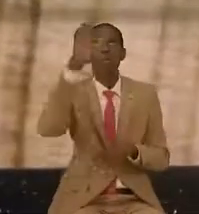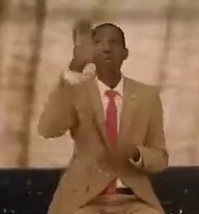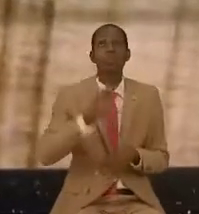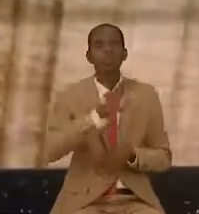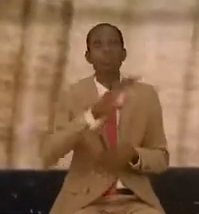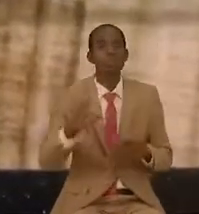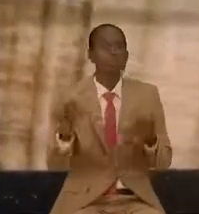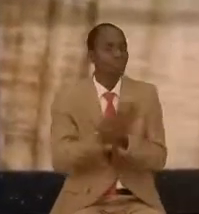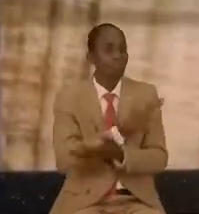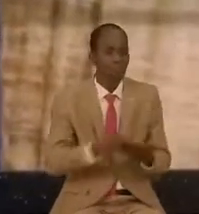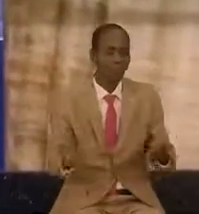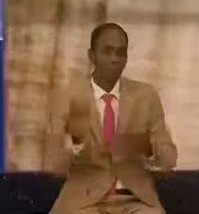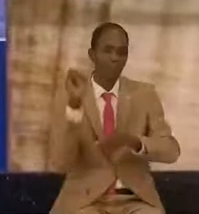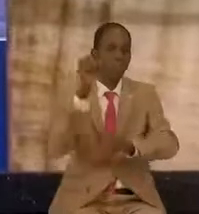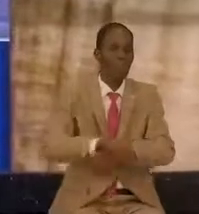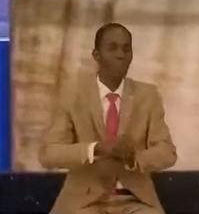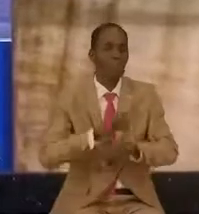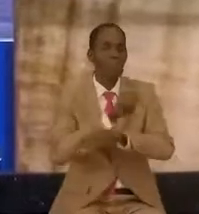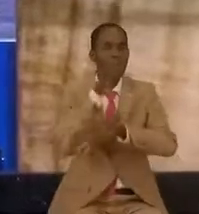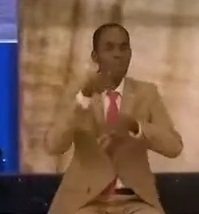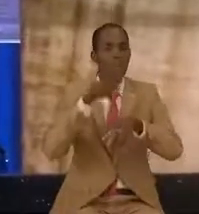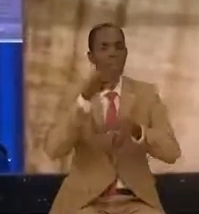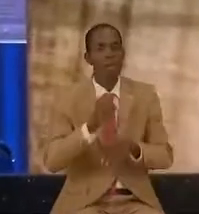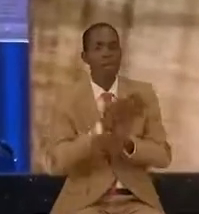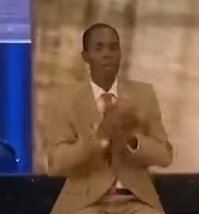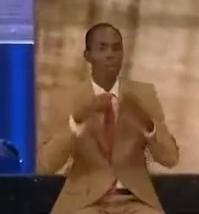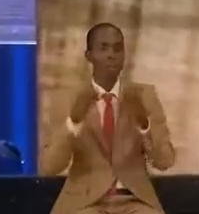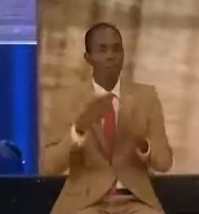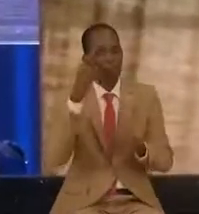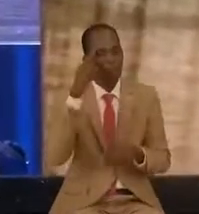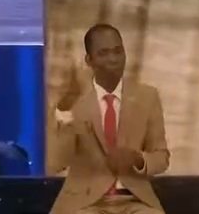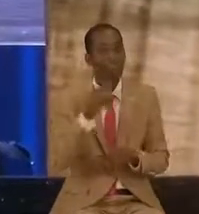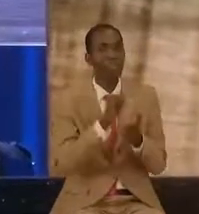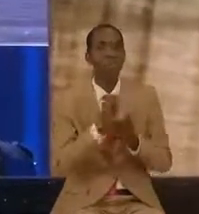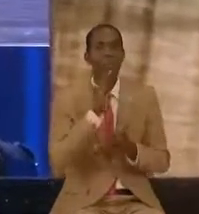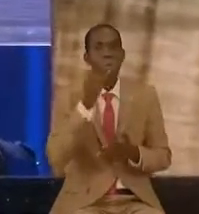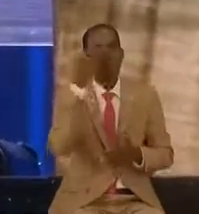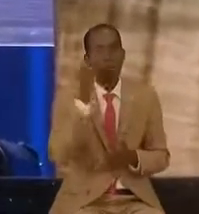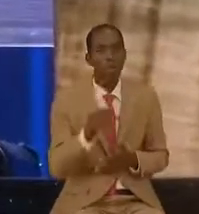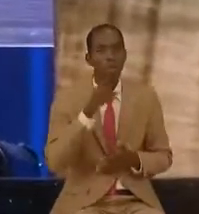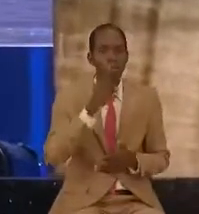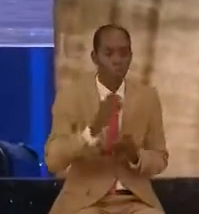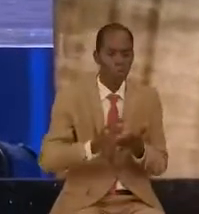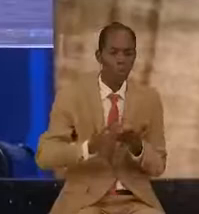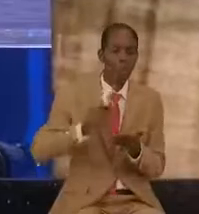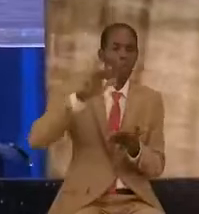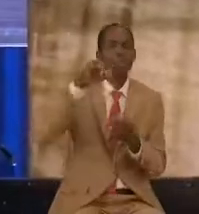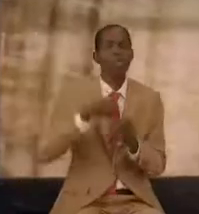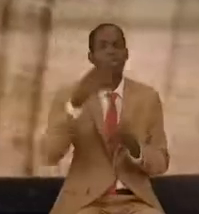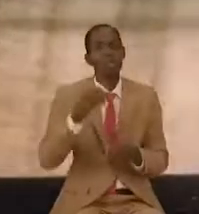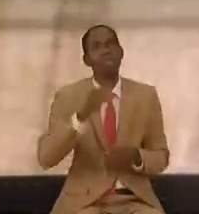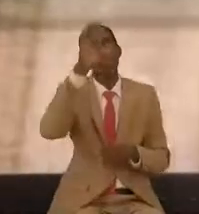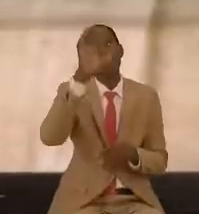détruit, a vaincu les dominations et les autorités pour vous. C'est pourquoi vous glorifiez de la